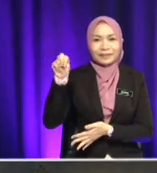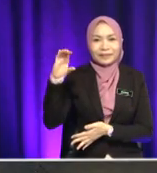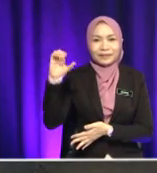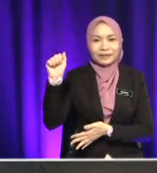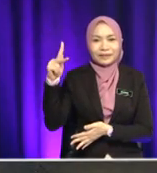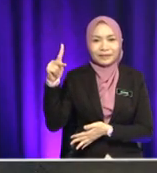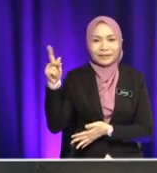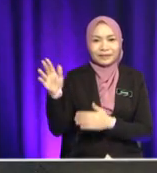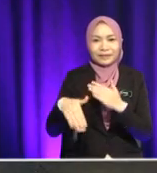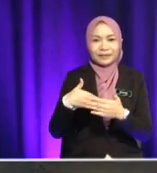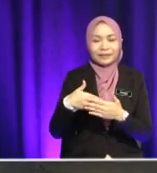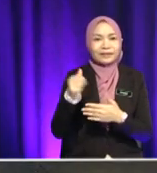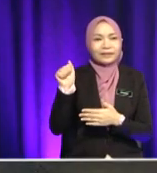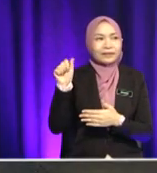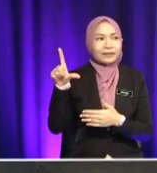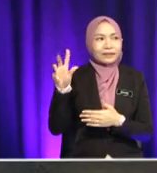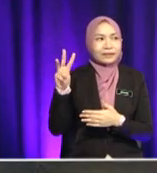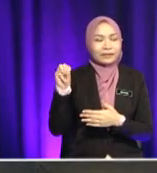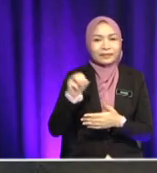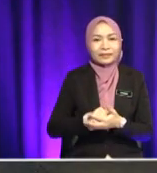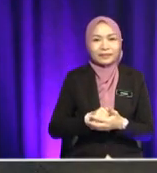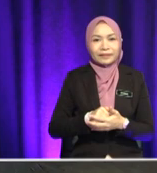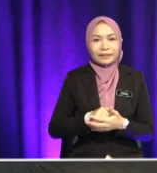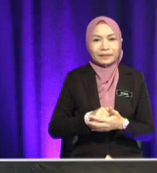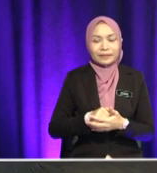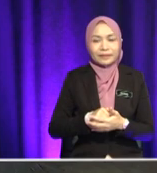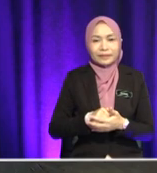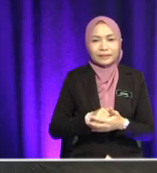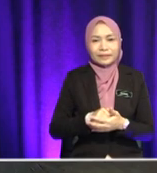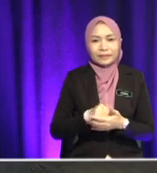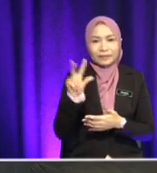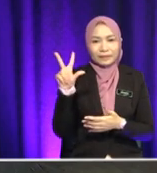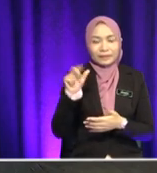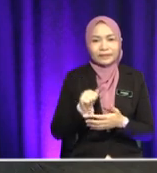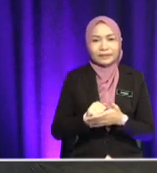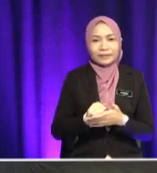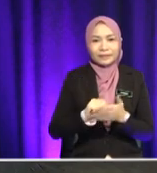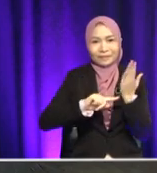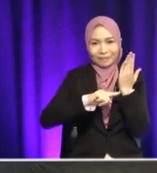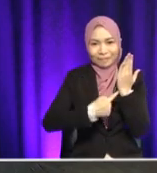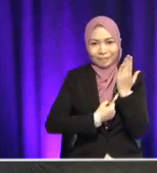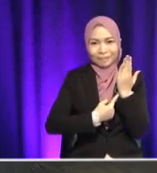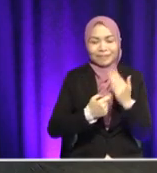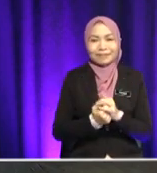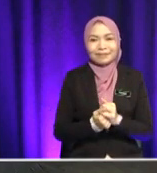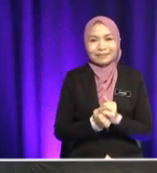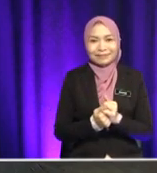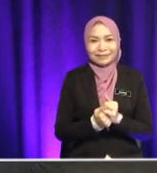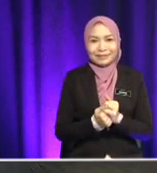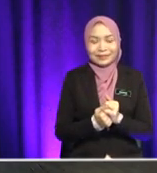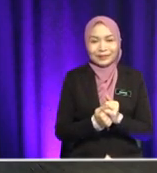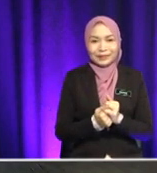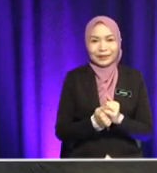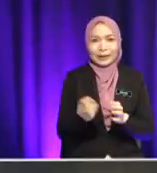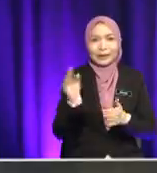dari SMP Puncak Alam 3 jadi sebagai permulaannya mukadimah Oke